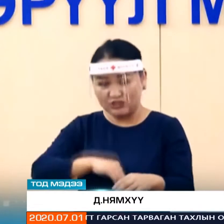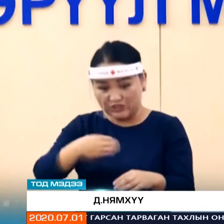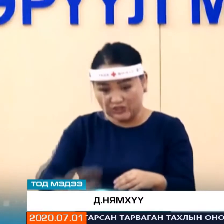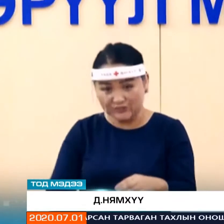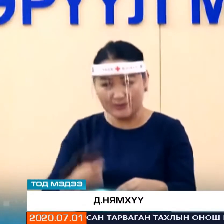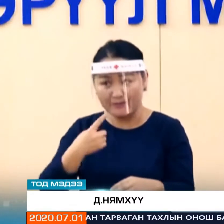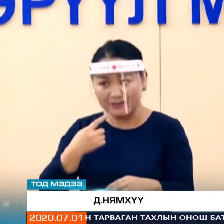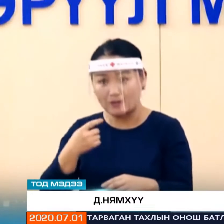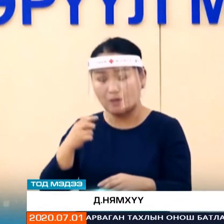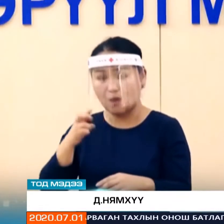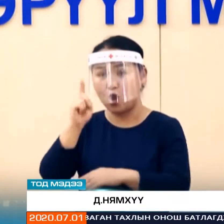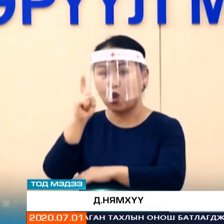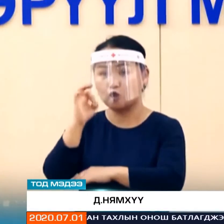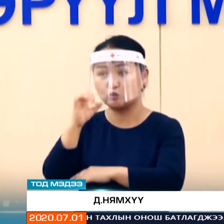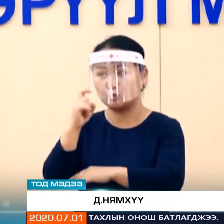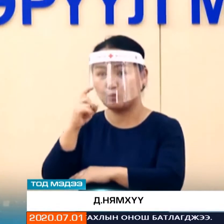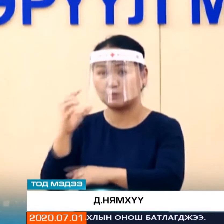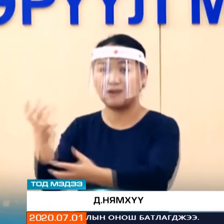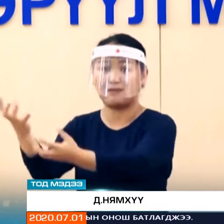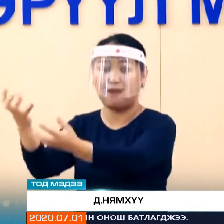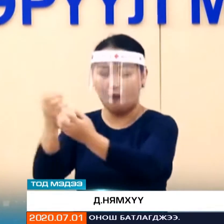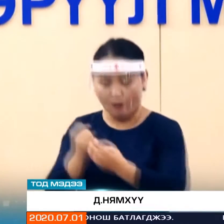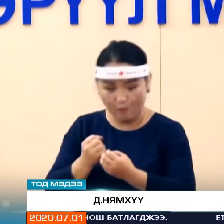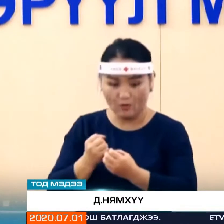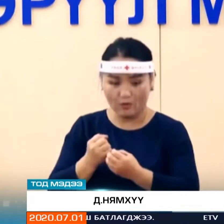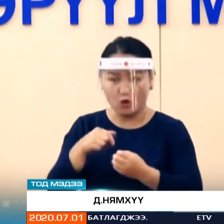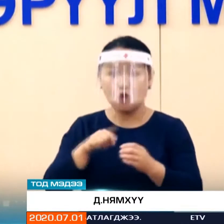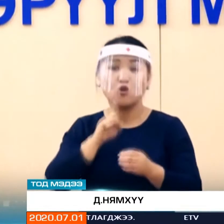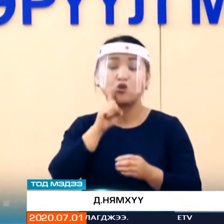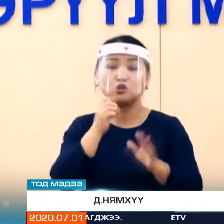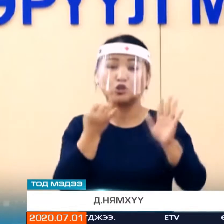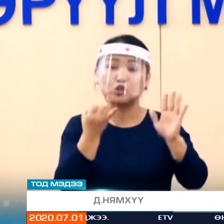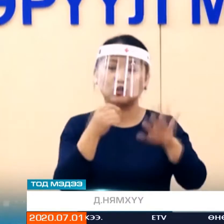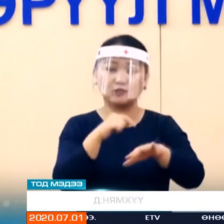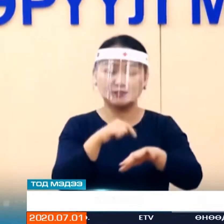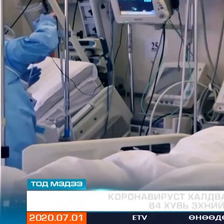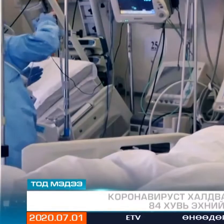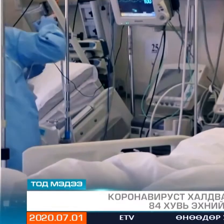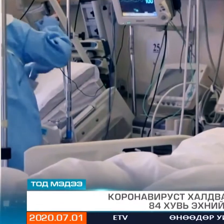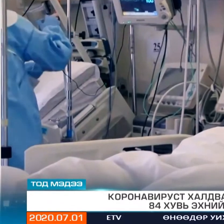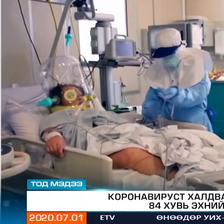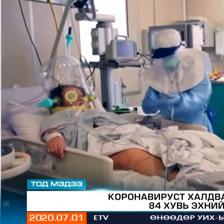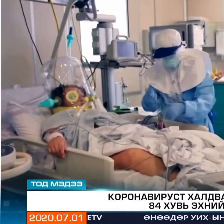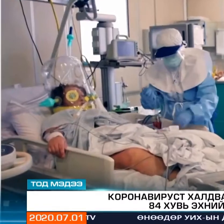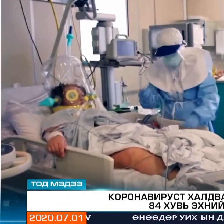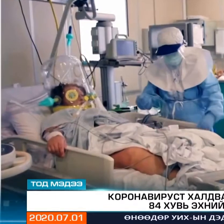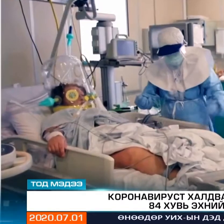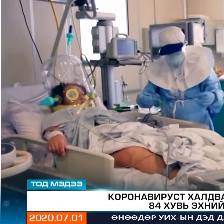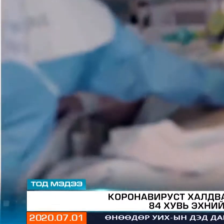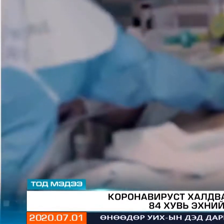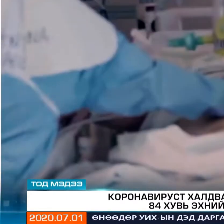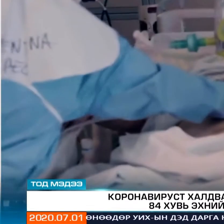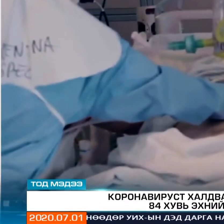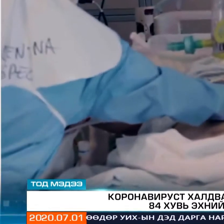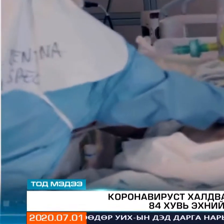бувцаан автараад өнэй үүгдээд дарааг түвэллэу охэнтэй болдаа. Нээд батлэгцэн түхуалдүүл хоэрцүүүн хоэр